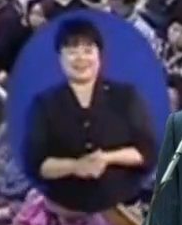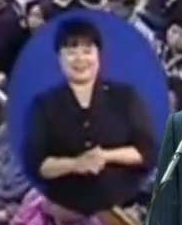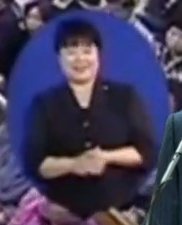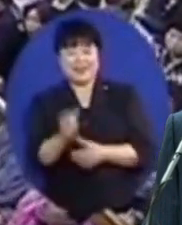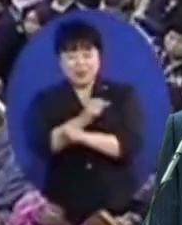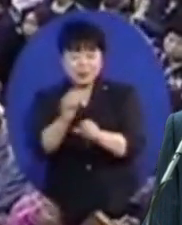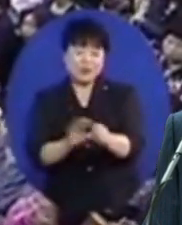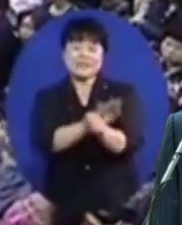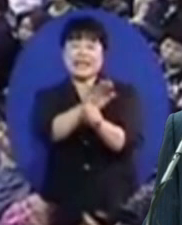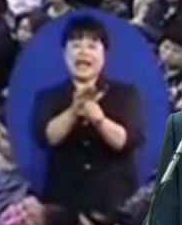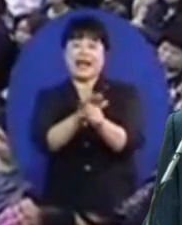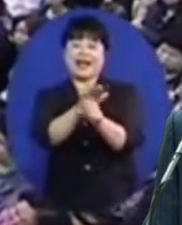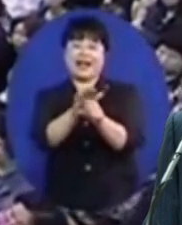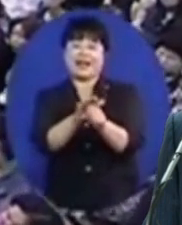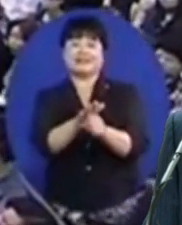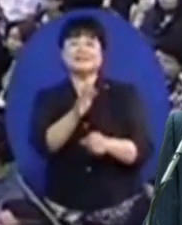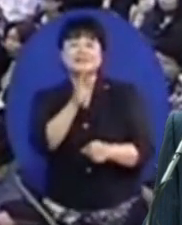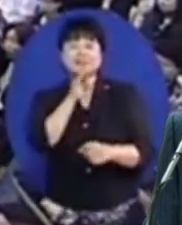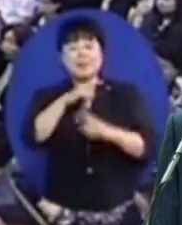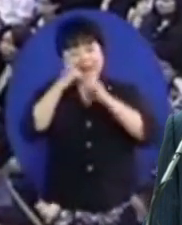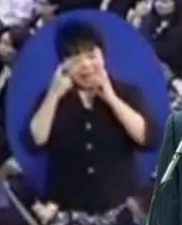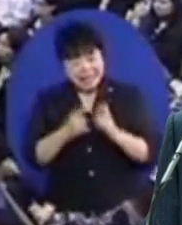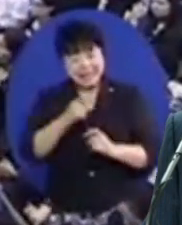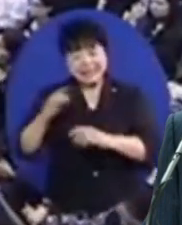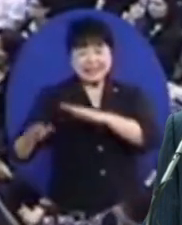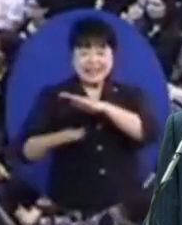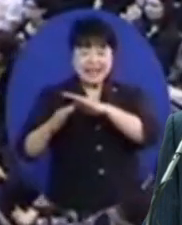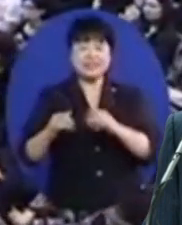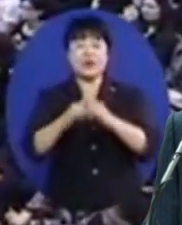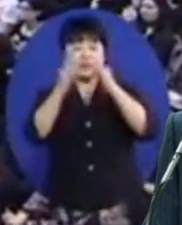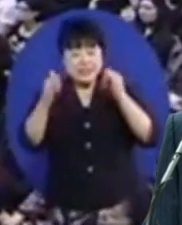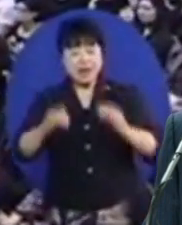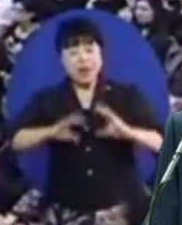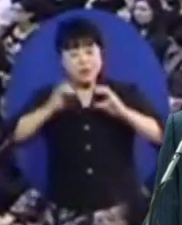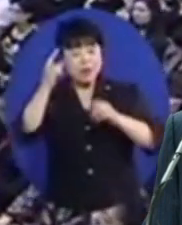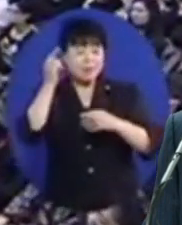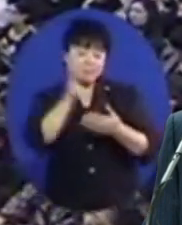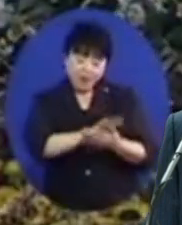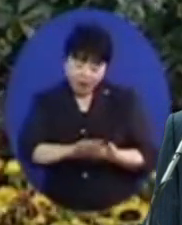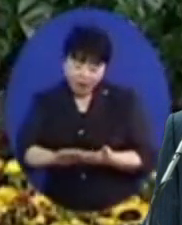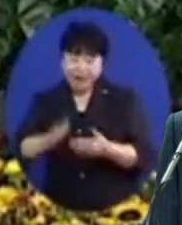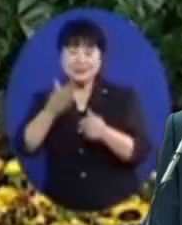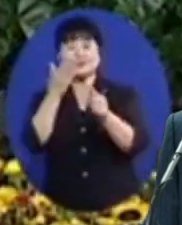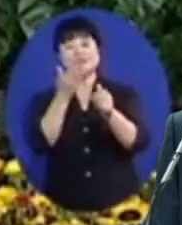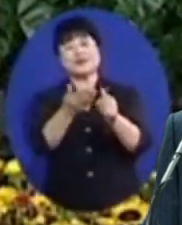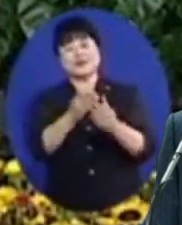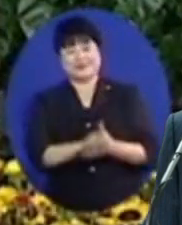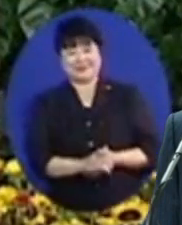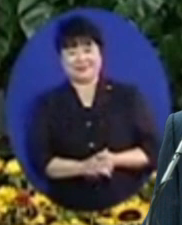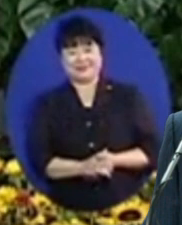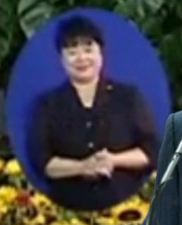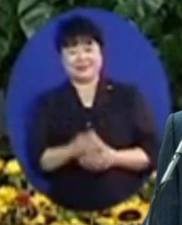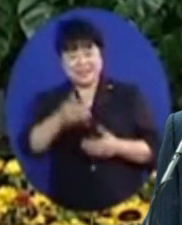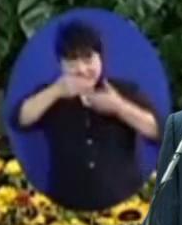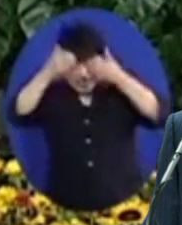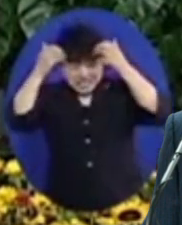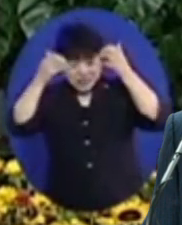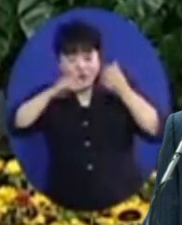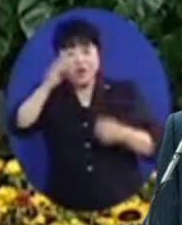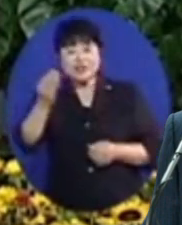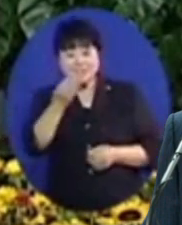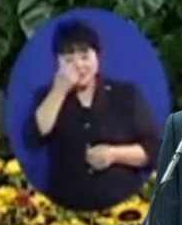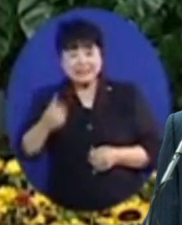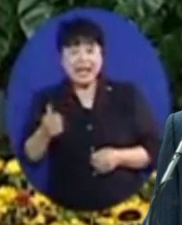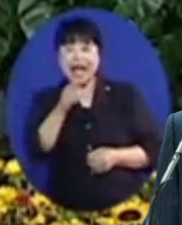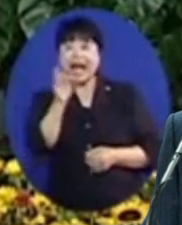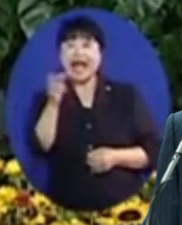용서와 사랑, 이것이 개인도 가정도 사회도 국가도 평안하게 만드는 것입니다. 인도의 성자라고 불리던 간디가